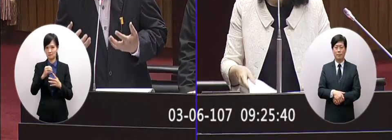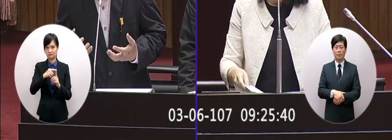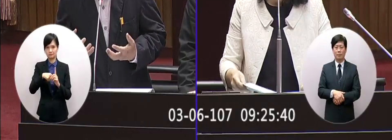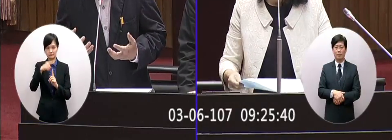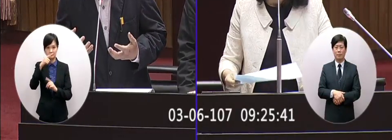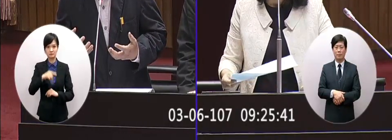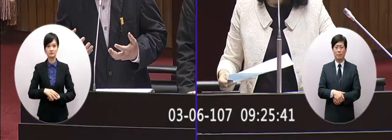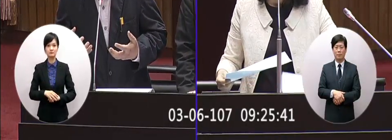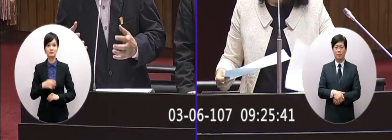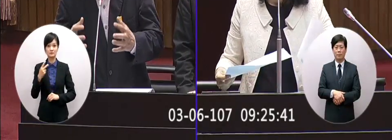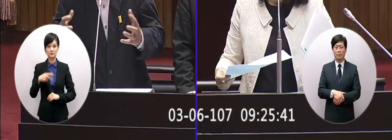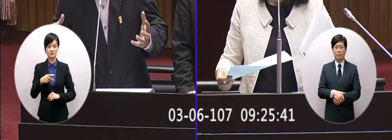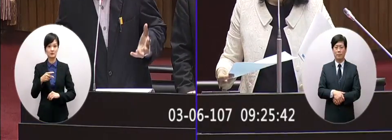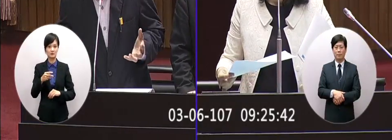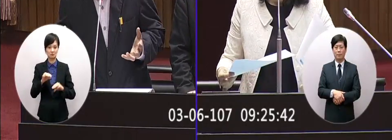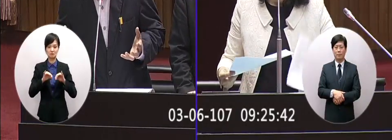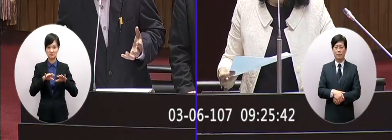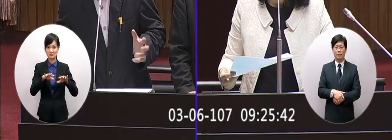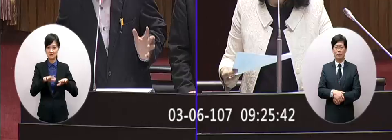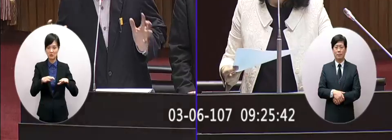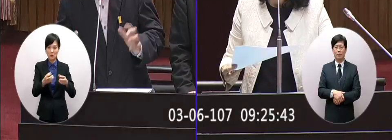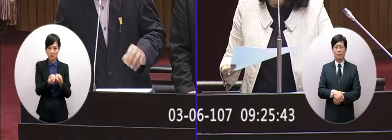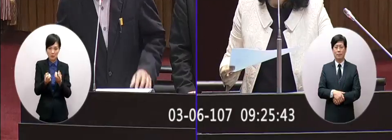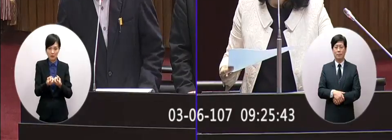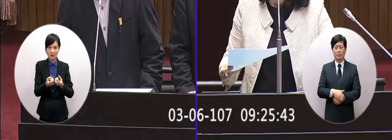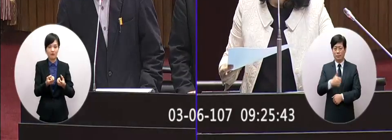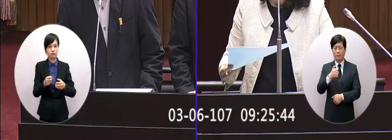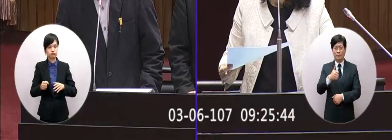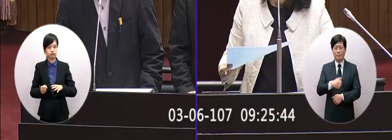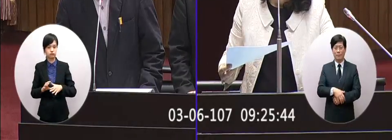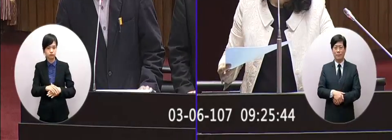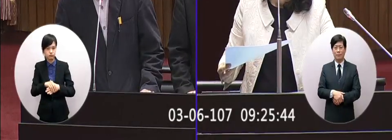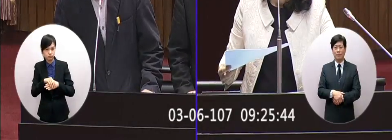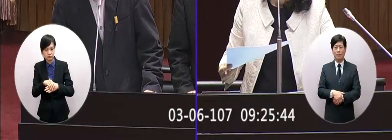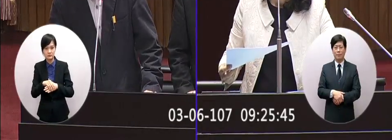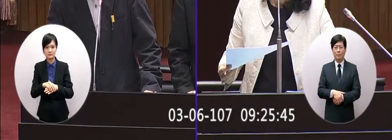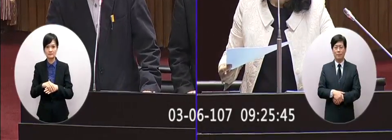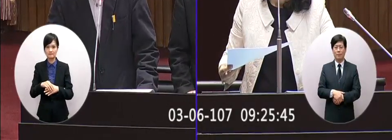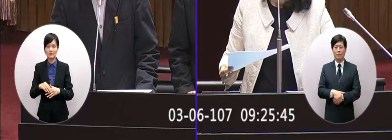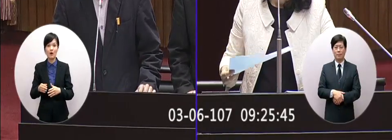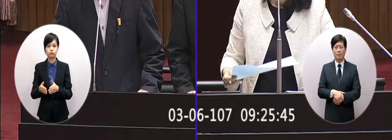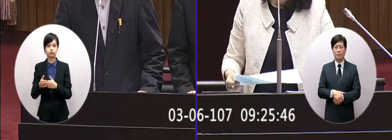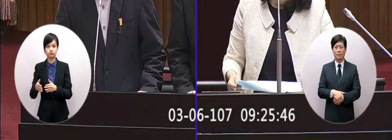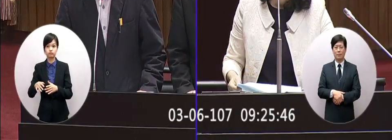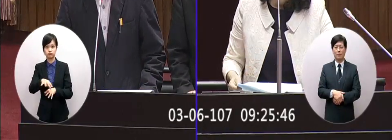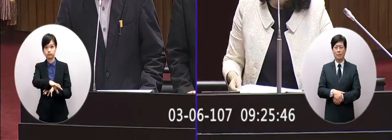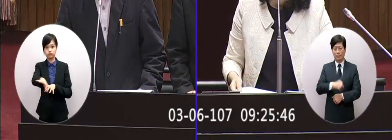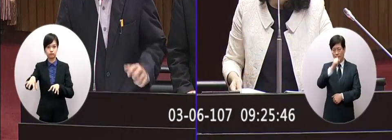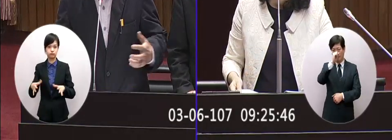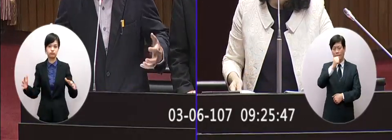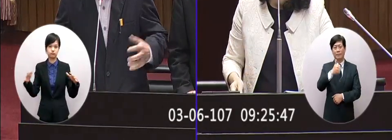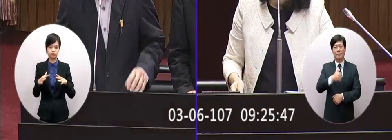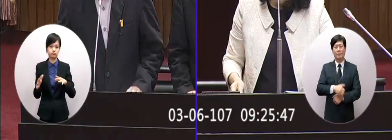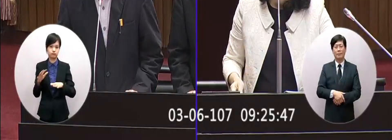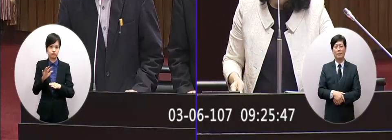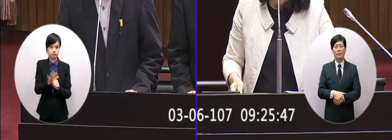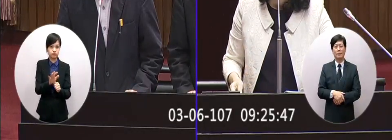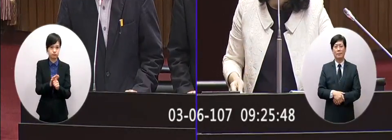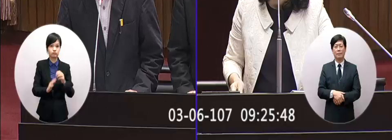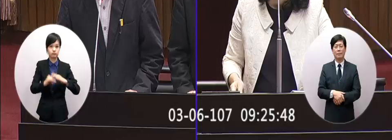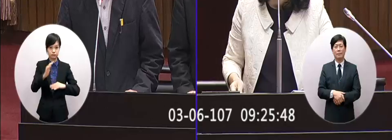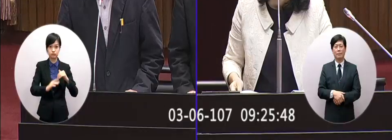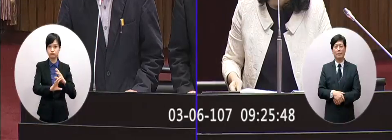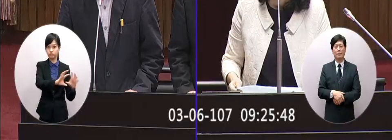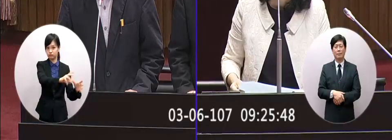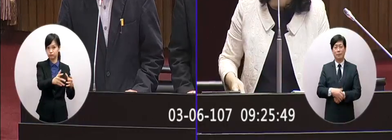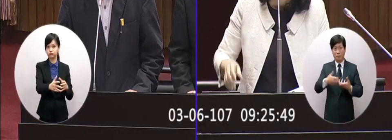救灾，尤其是地震，这要全盘。好，那大家力量都能够投入，甚至于连国际都会进来。 好，谢谢。 所以这是一个全盘整治的。 好，